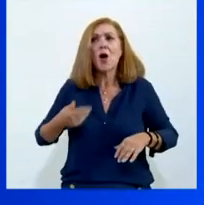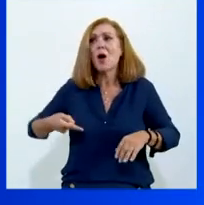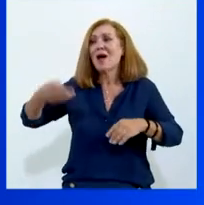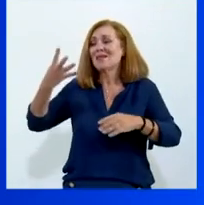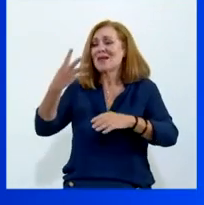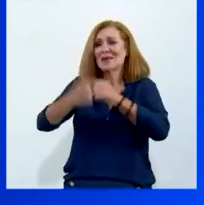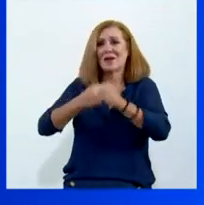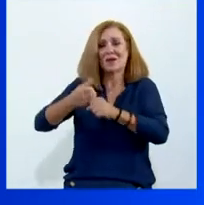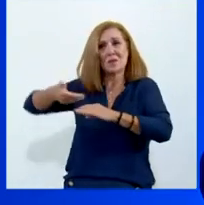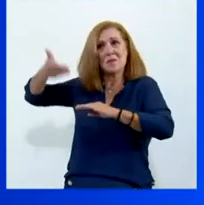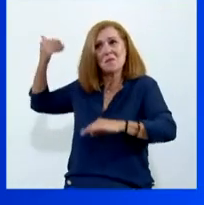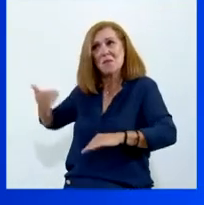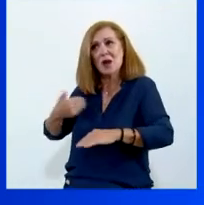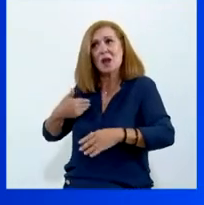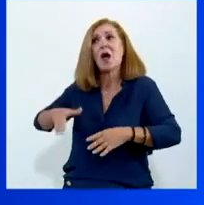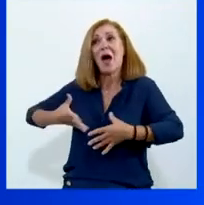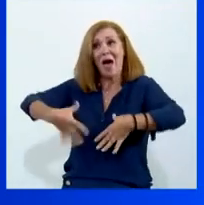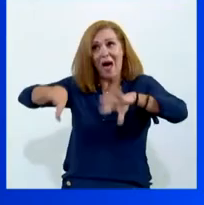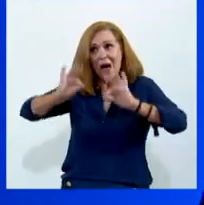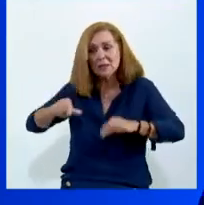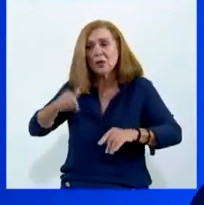τις οποίες θέλουμε να επιταχύνουμε.